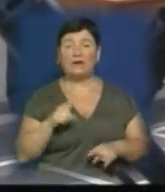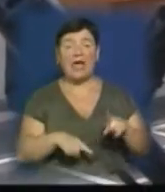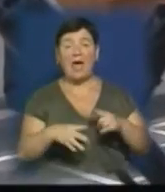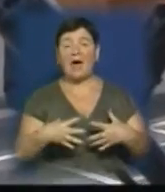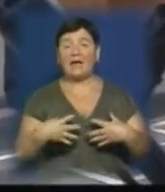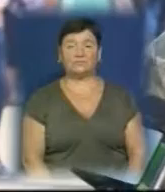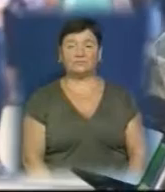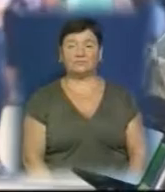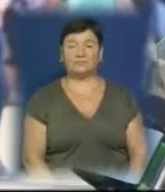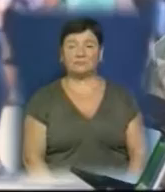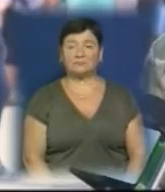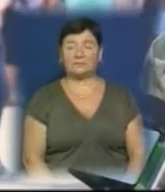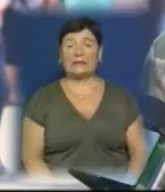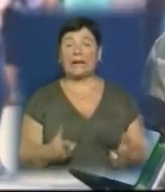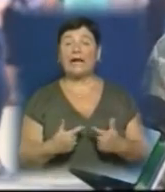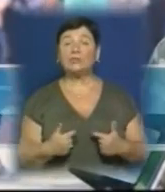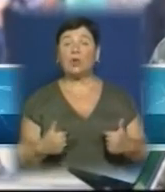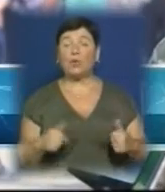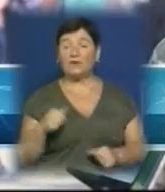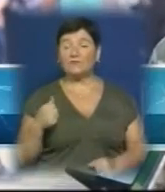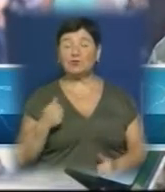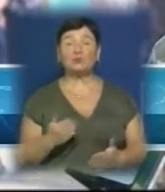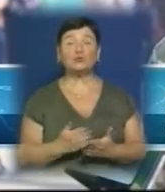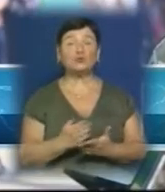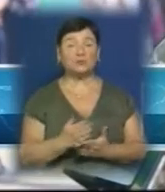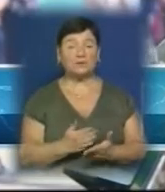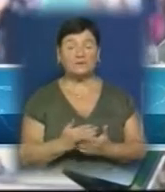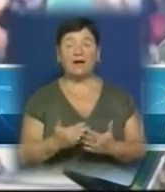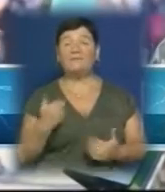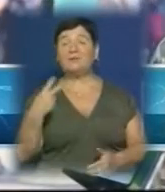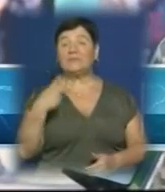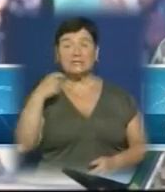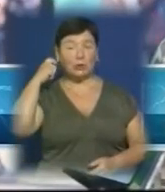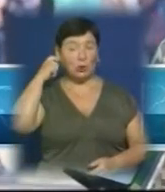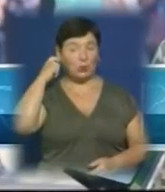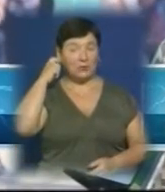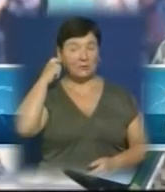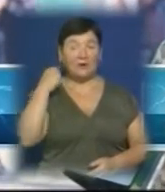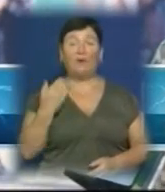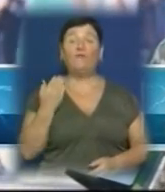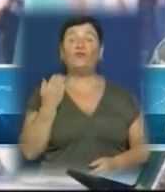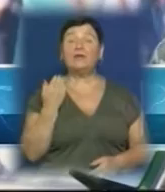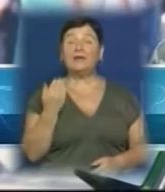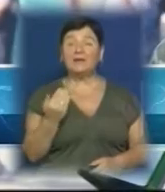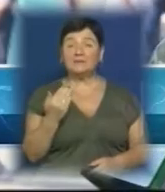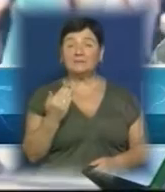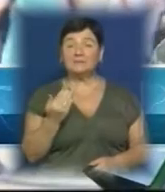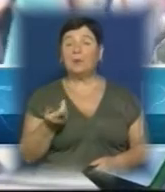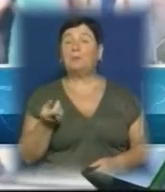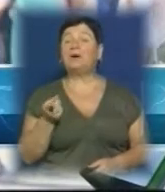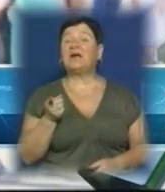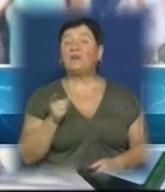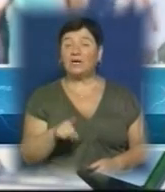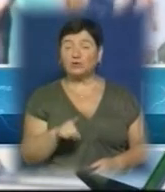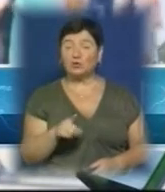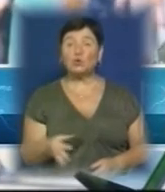близькі юнаків. Категорія військовослужбовців від 20 років. Вони переважно